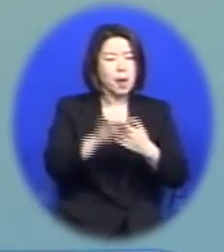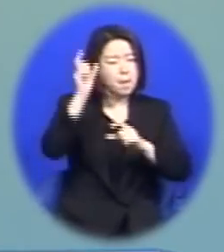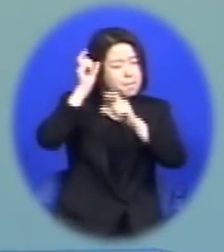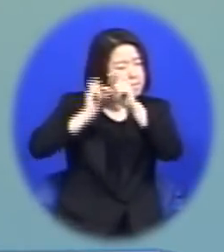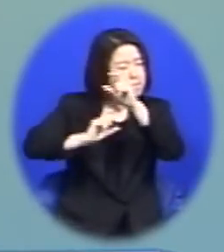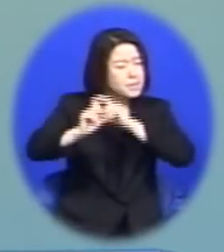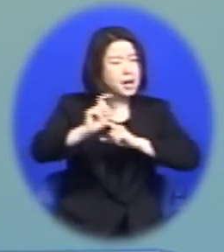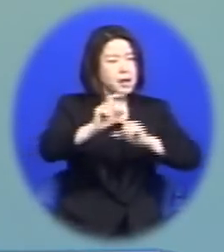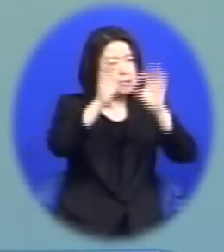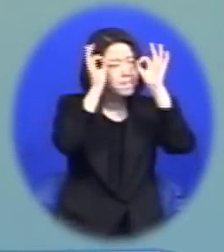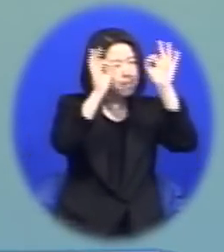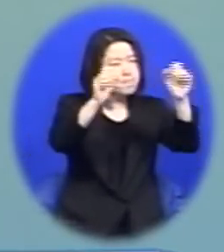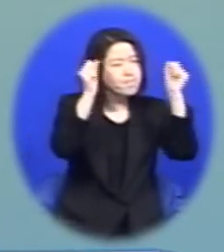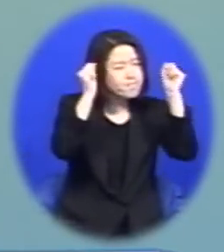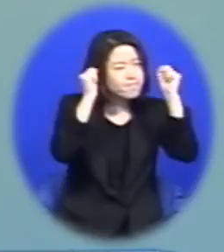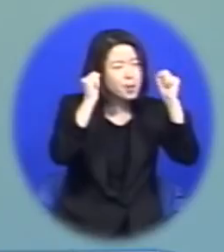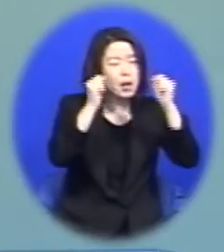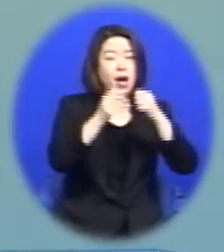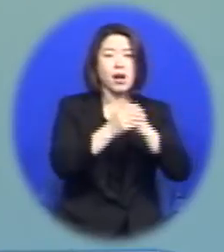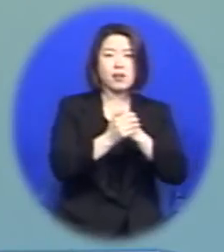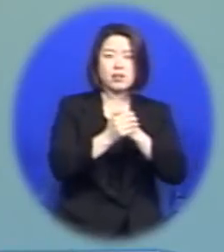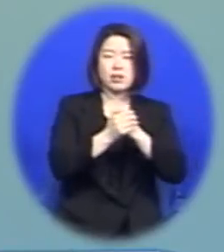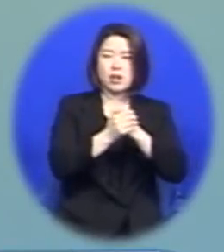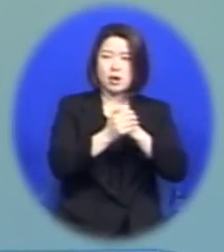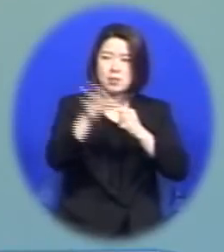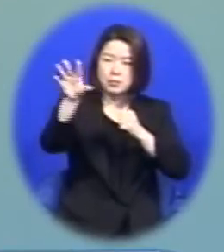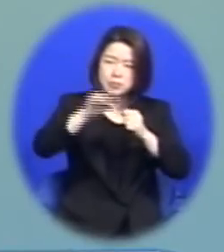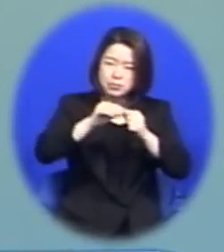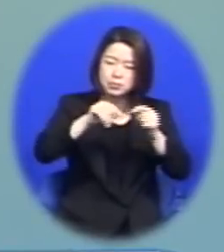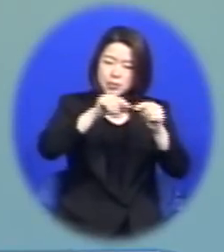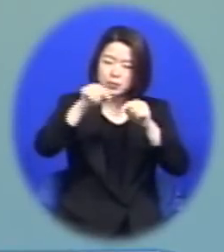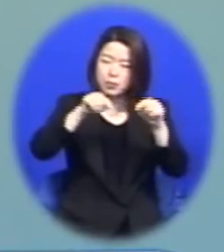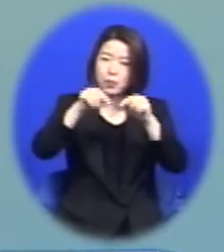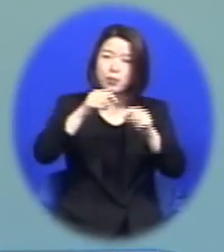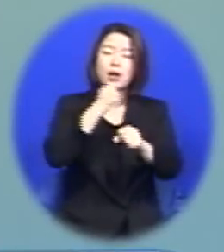보지요 녹화방송 까지 라도 보고